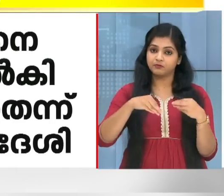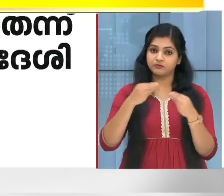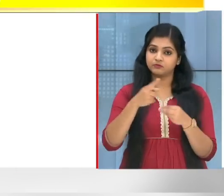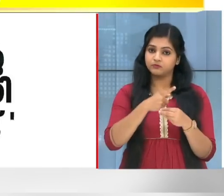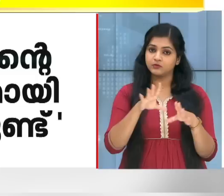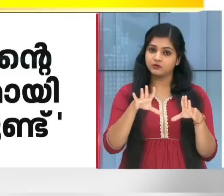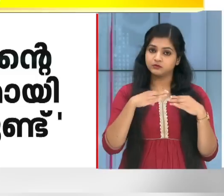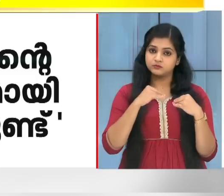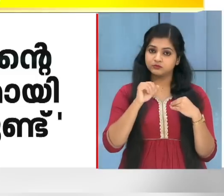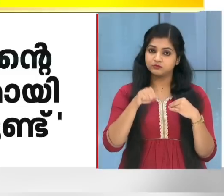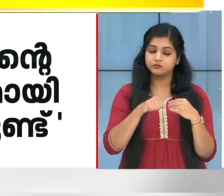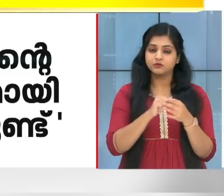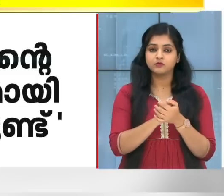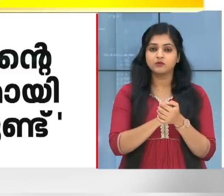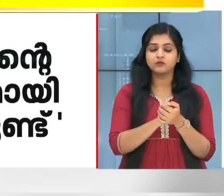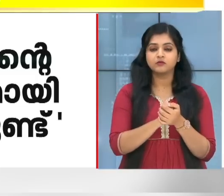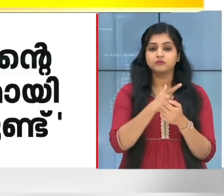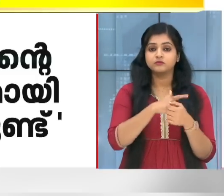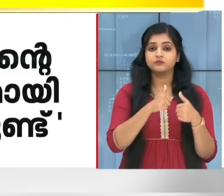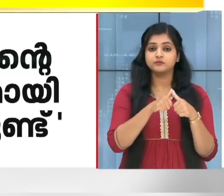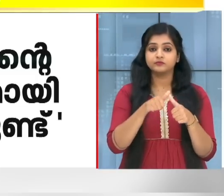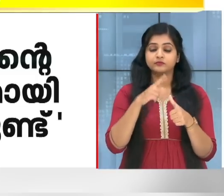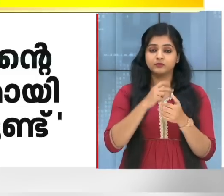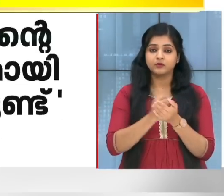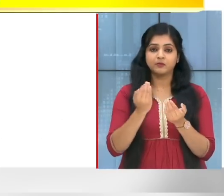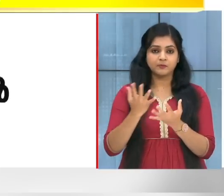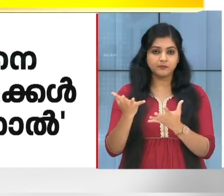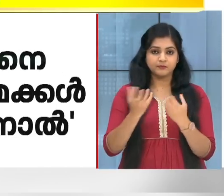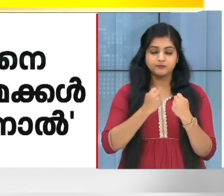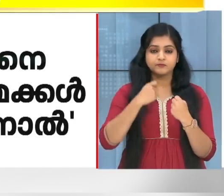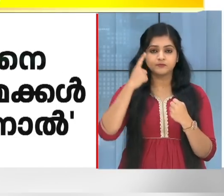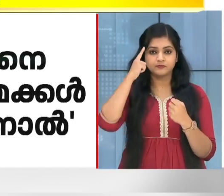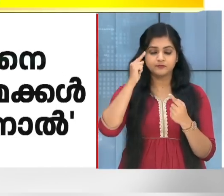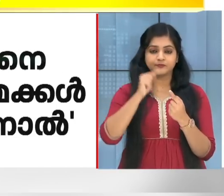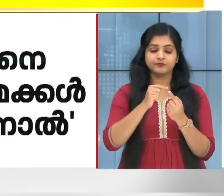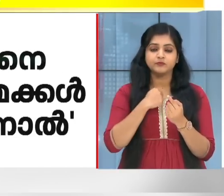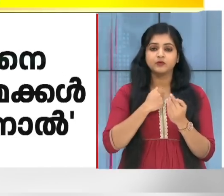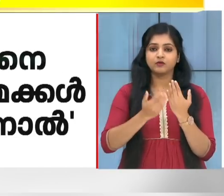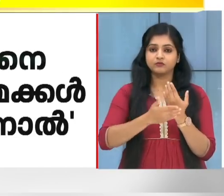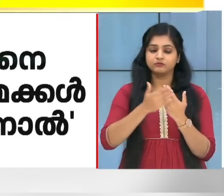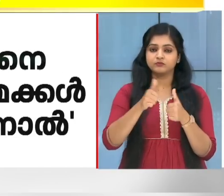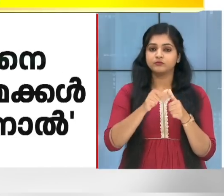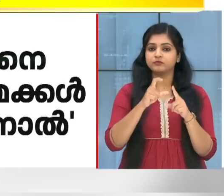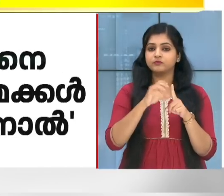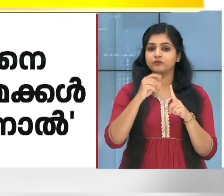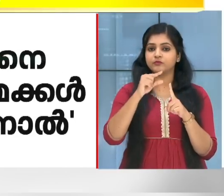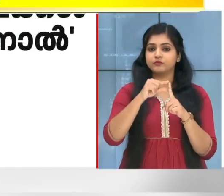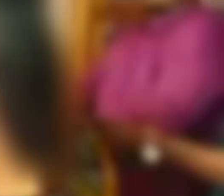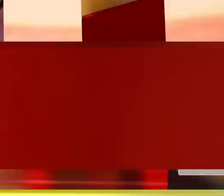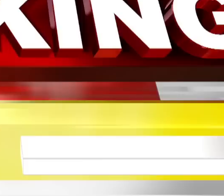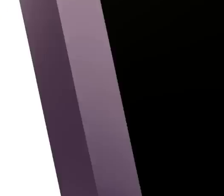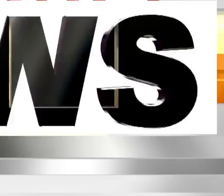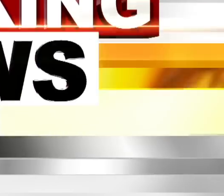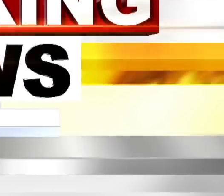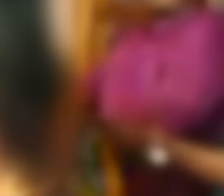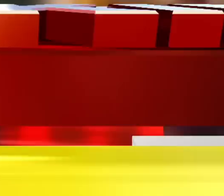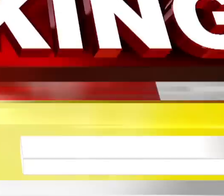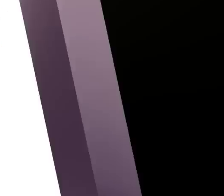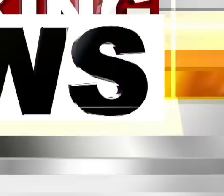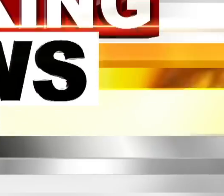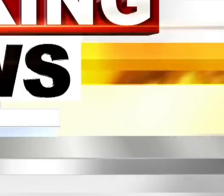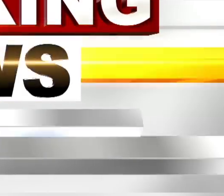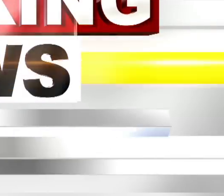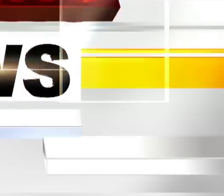എനിക്ക് വേണമെന്നാണ്, അഡോപ്ഷൻ ചെയ്യാമെന്നാണ് ഞാൻ ആഗ്രഹിക്കുന്നത്. അത് അവര് ലീഗലായിട്ട് ചെയ്യാൻ തരാൻ പറ്റുമെങ്കിൽ അങ്ങനെ വാങ്ങണമെന്നാണ് എന്റെ ആഗ്രഹം. എത്ര